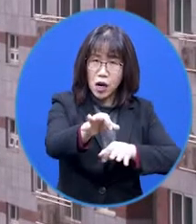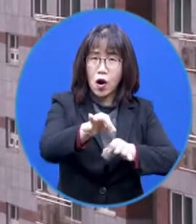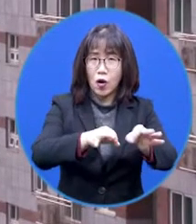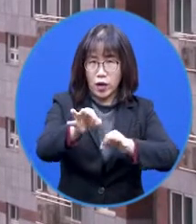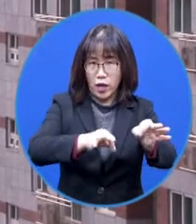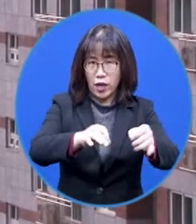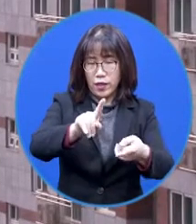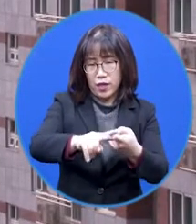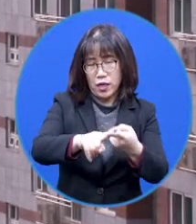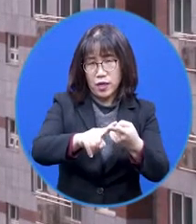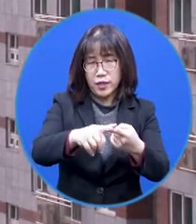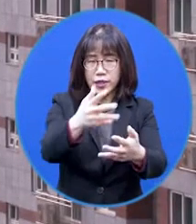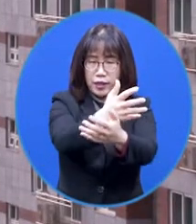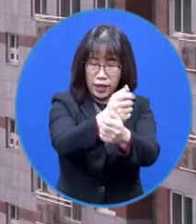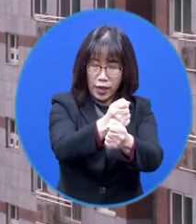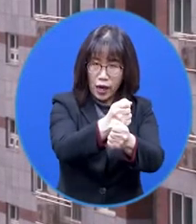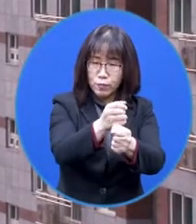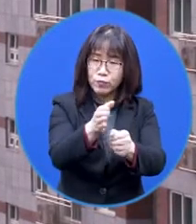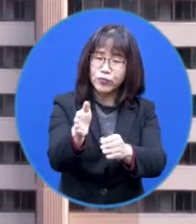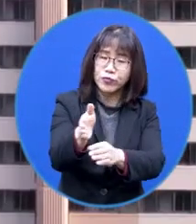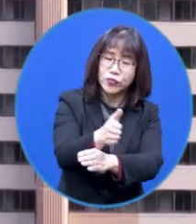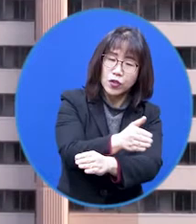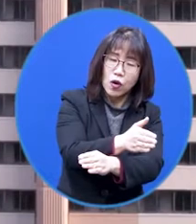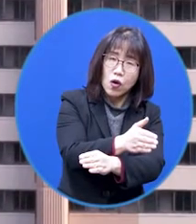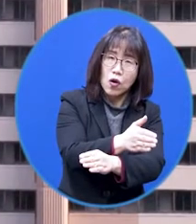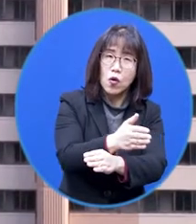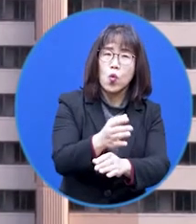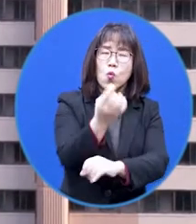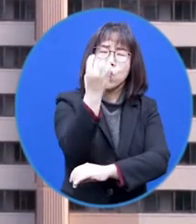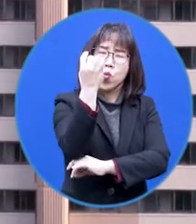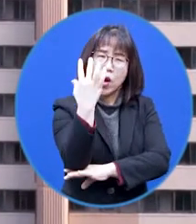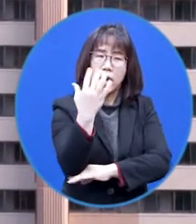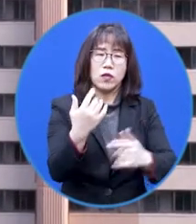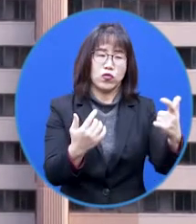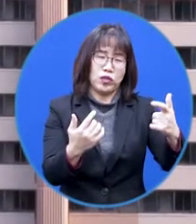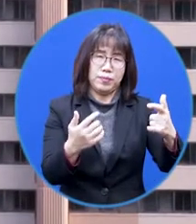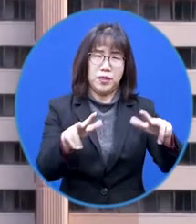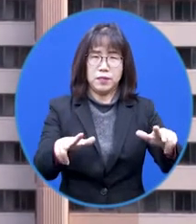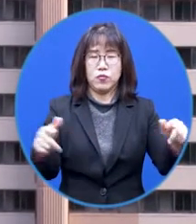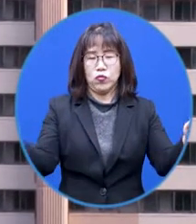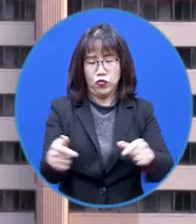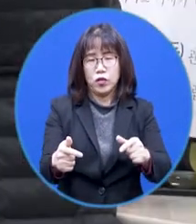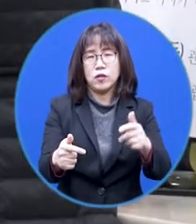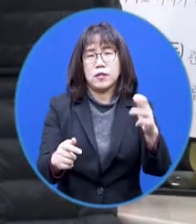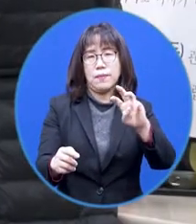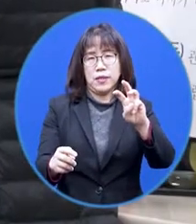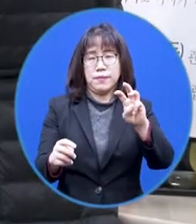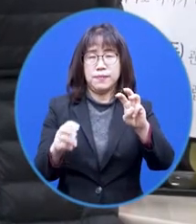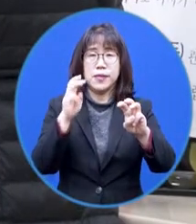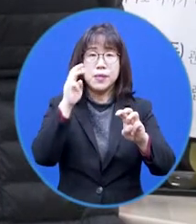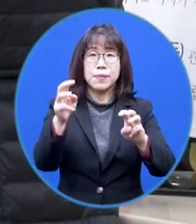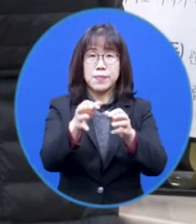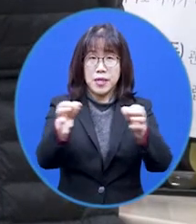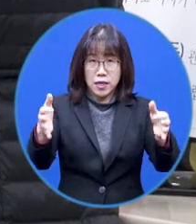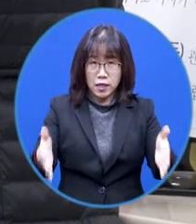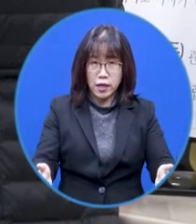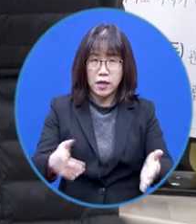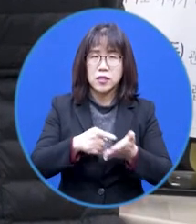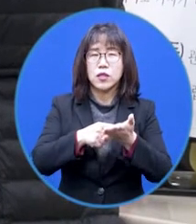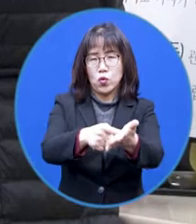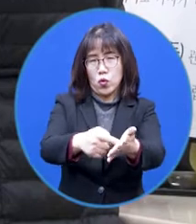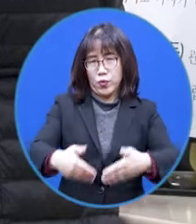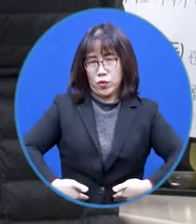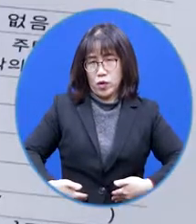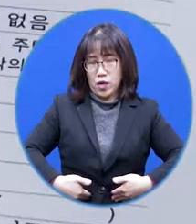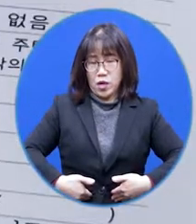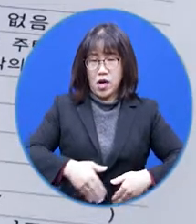기한을 계약일로부터 60일 이내에서 30일 이내로 단축하고 시행에 들어갔습니다. 거래 계약이